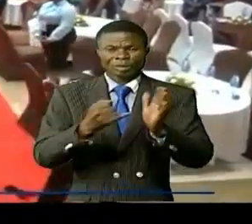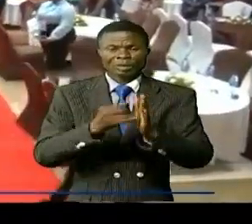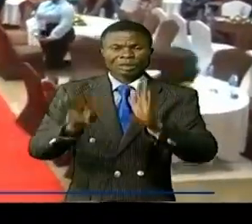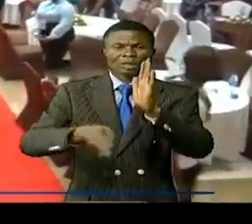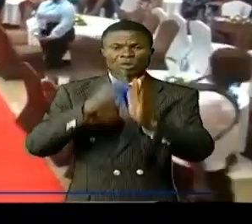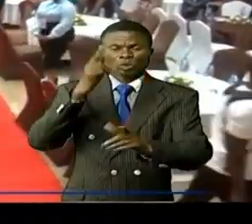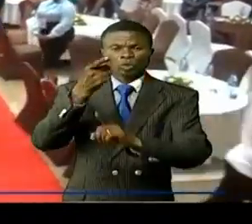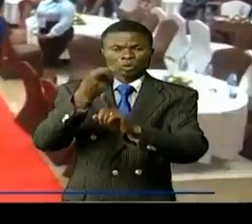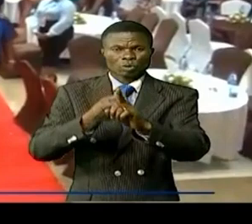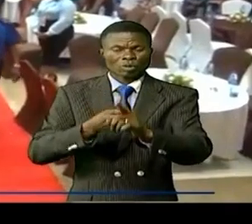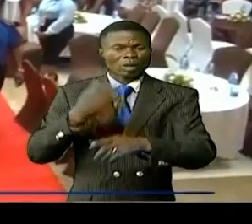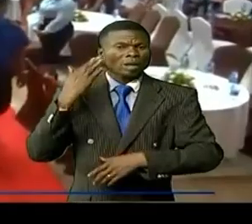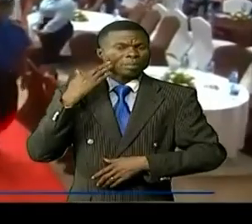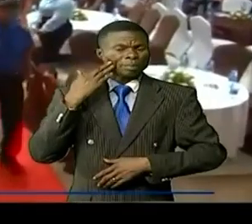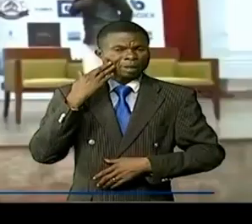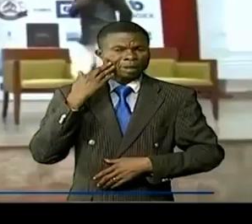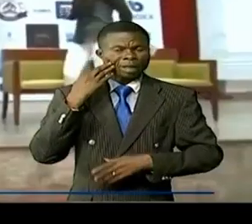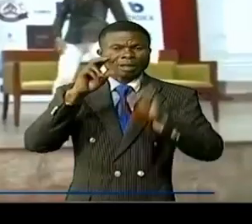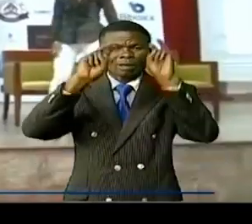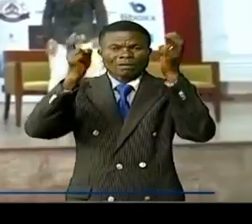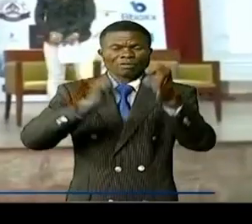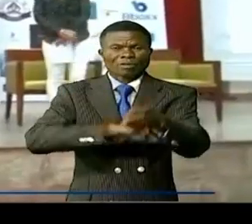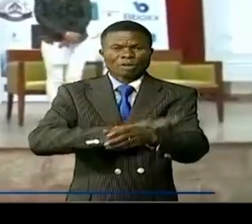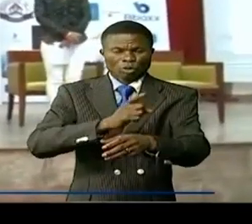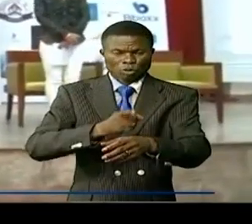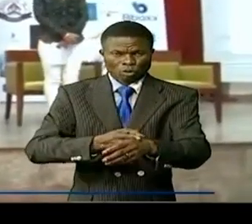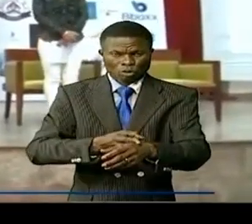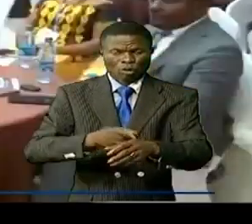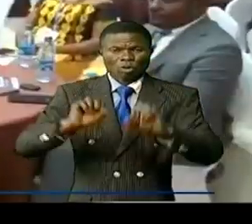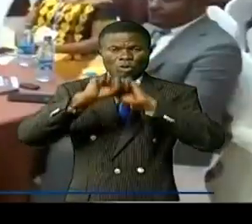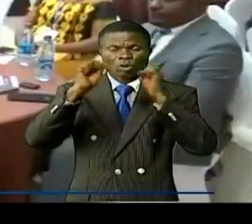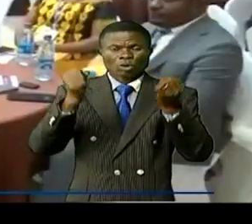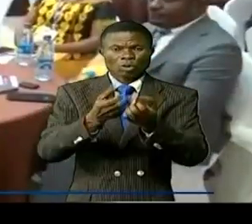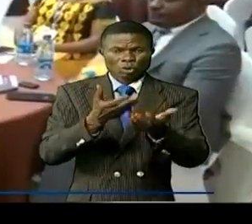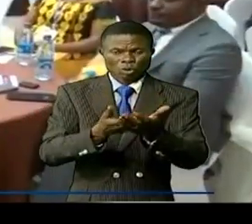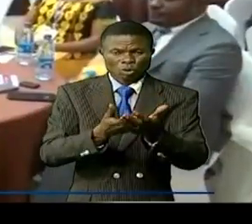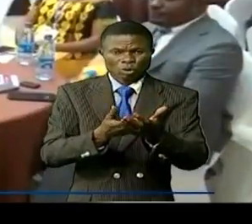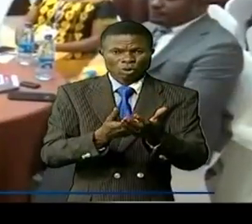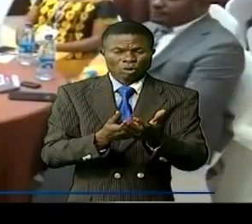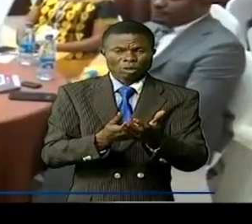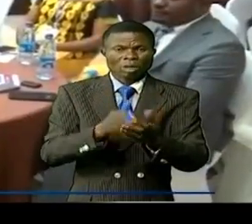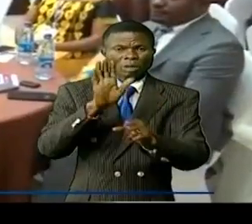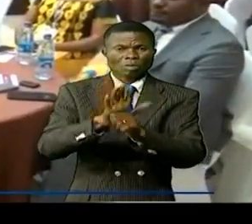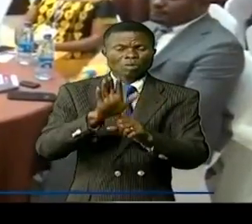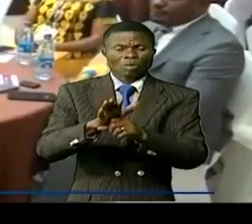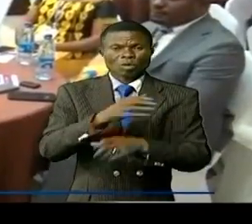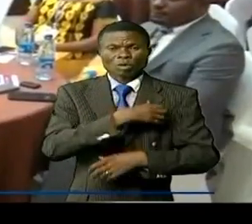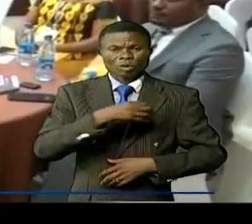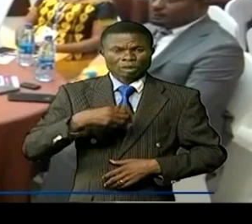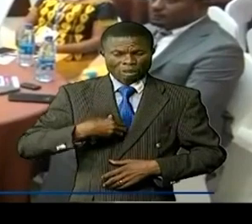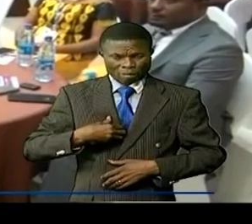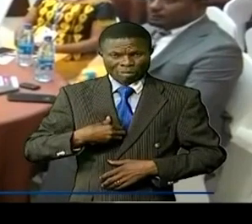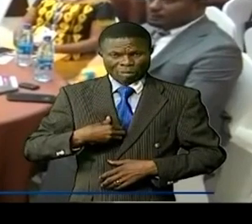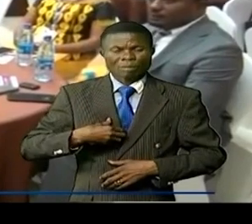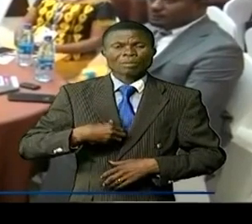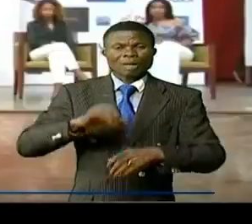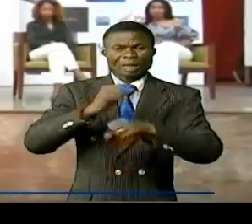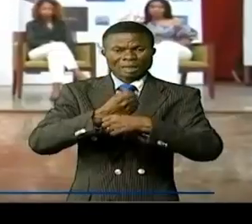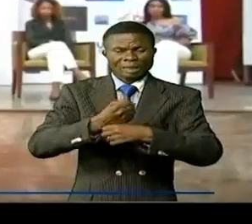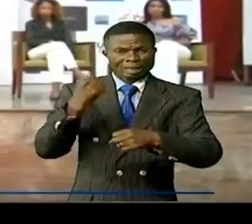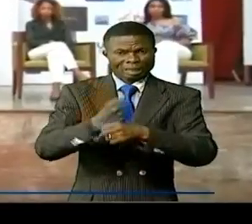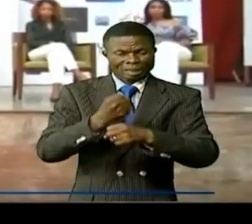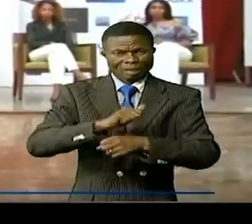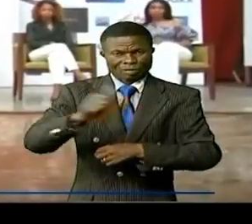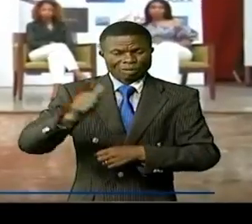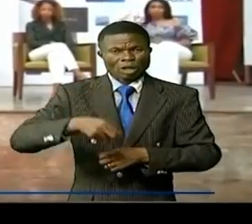à Goma de la plateforme Woman Space, qui regroupe différentes femmes entrepreneurs du Nord Kivu. C'est